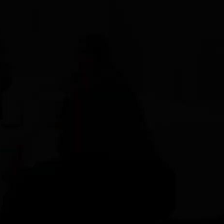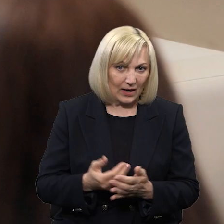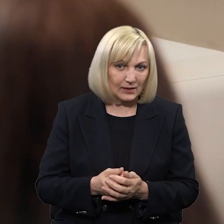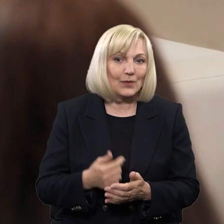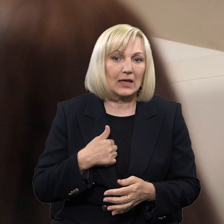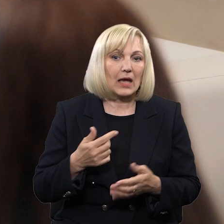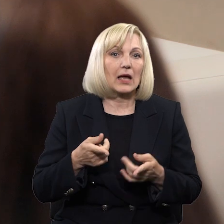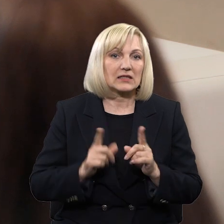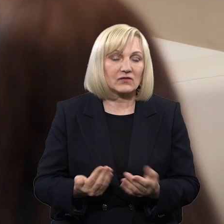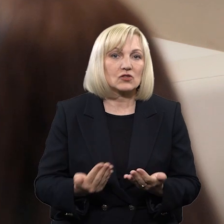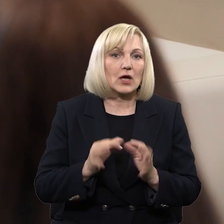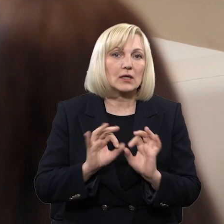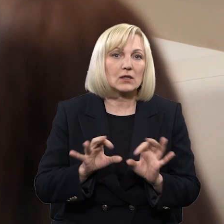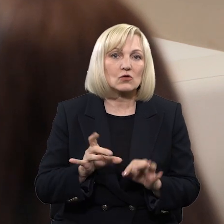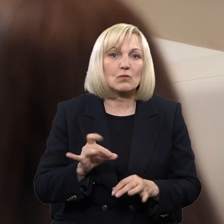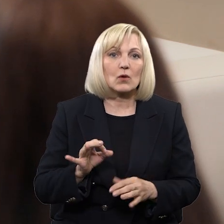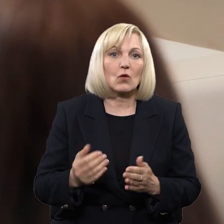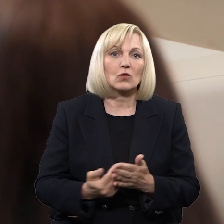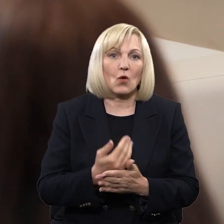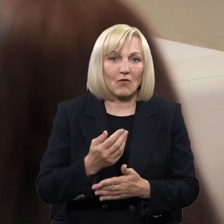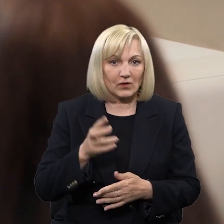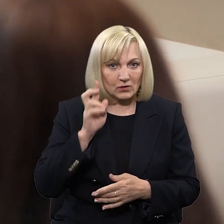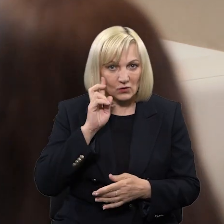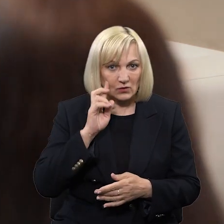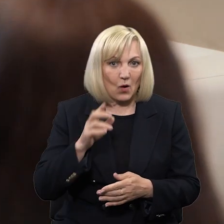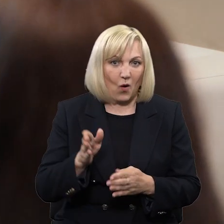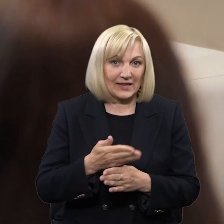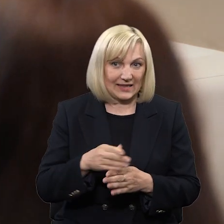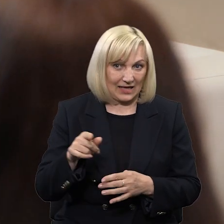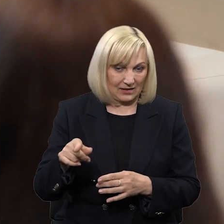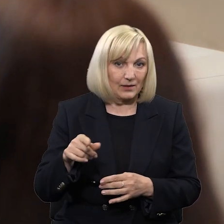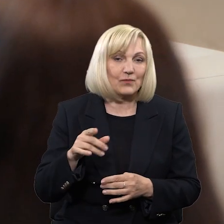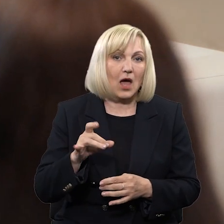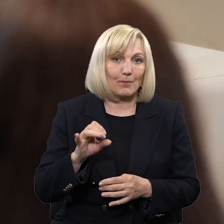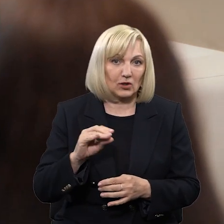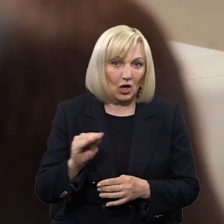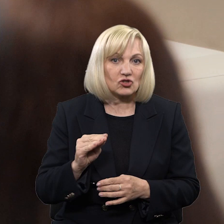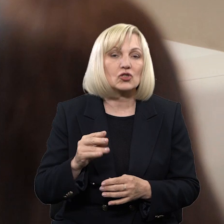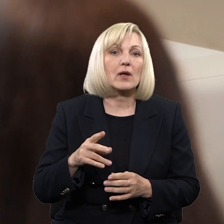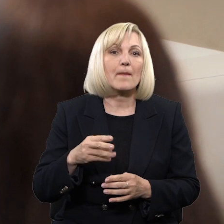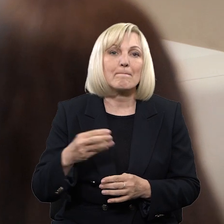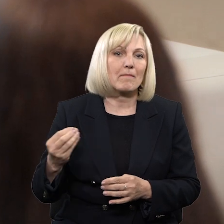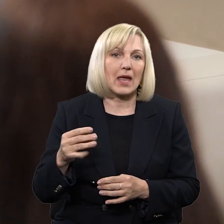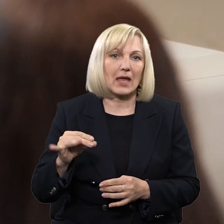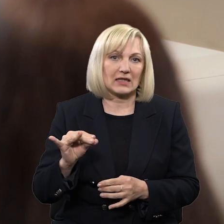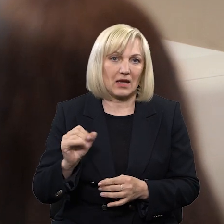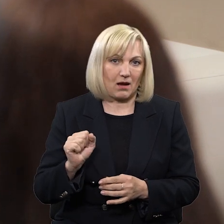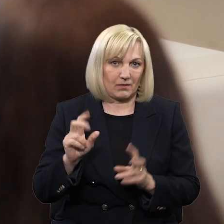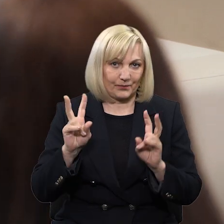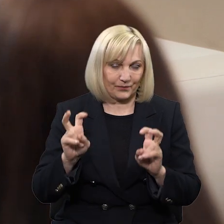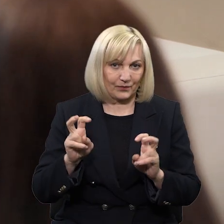я действительно расскажу сегодня про новый отдел государственного Эрмитажа его название Эрмитаж Медиа и